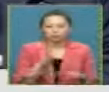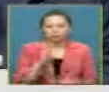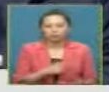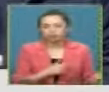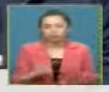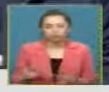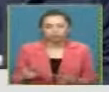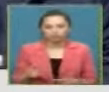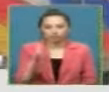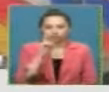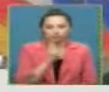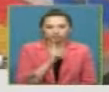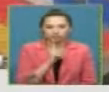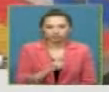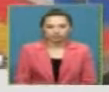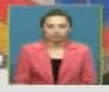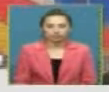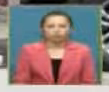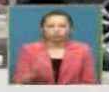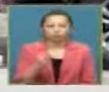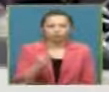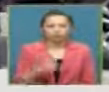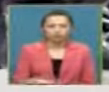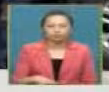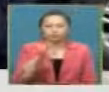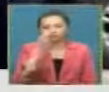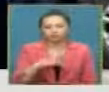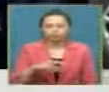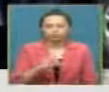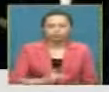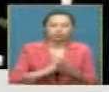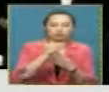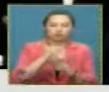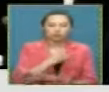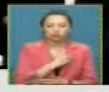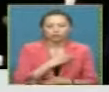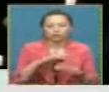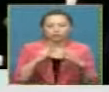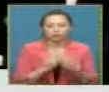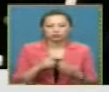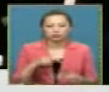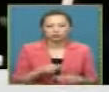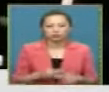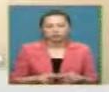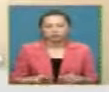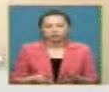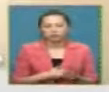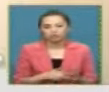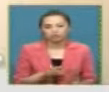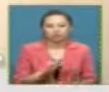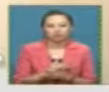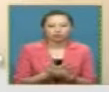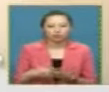өткізуге мүмкіншілігі болады. Бұдан кейін мамандар биік стадион тамашалады. Кешендегі 8 стадион әркес лық толы. Мұнда